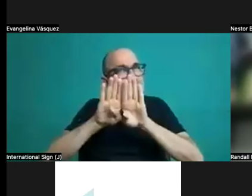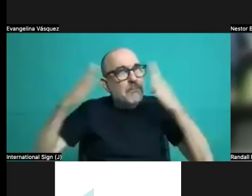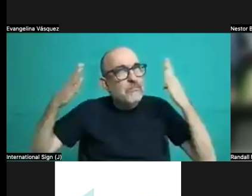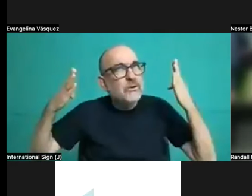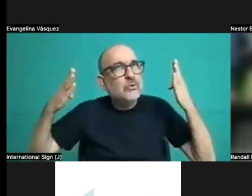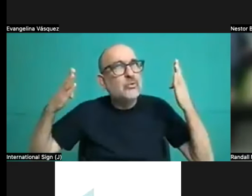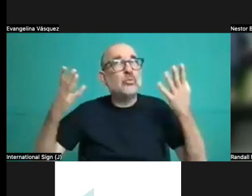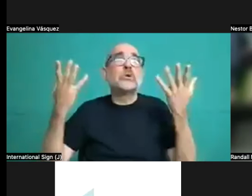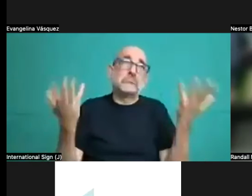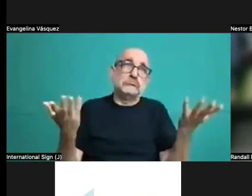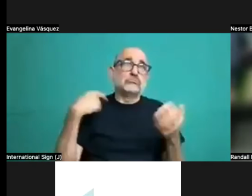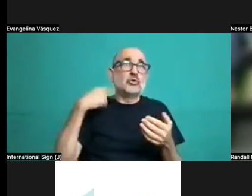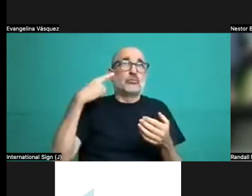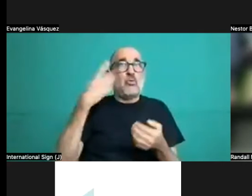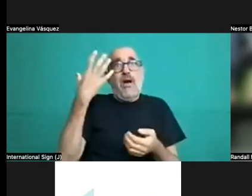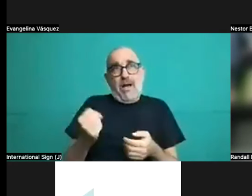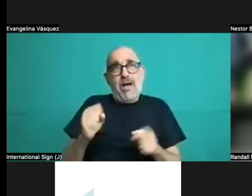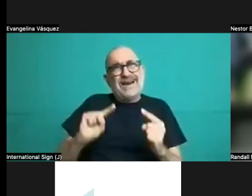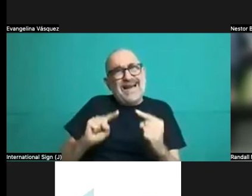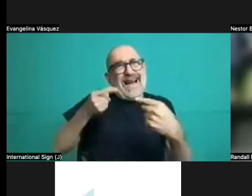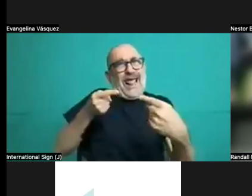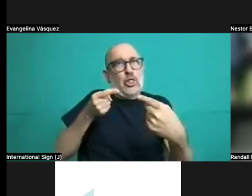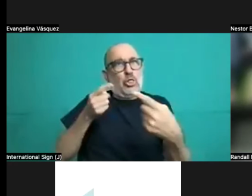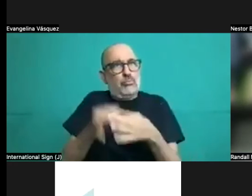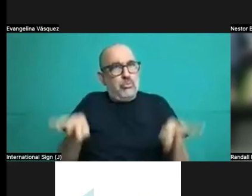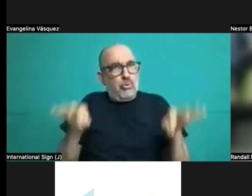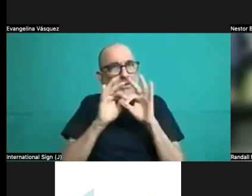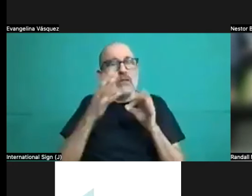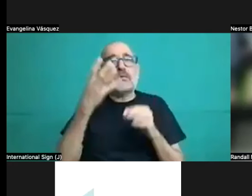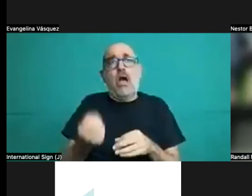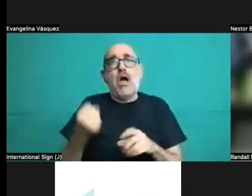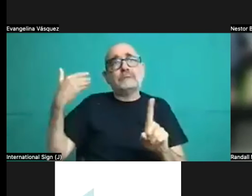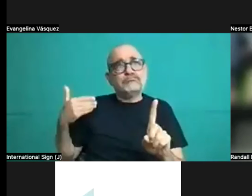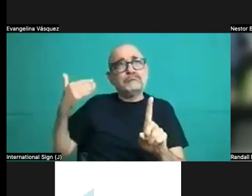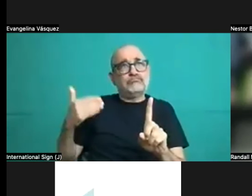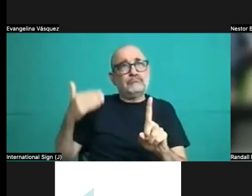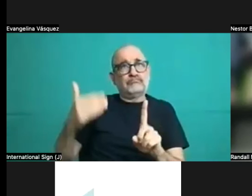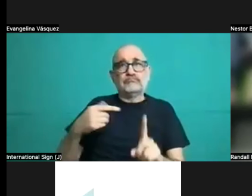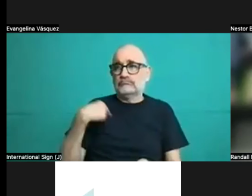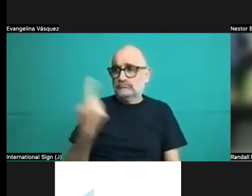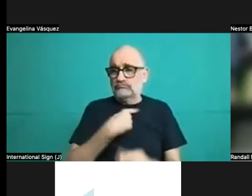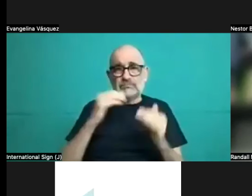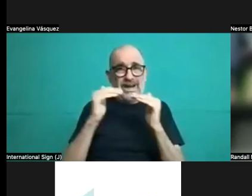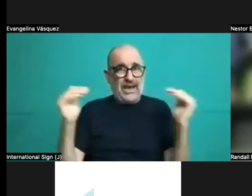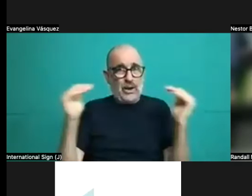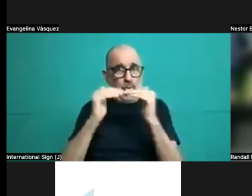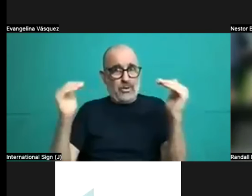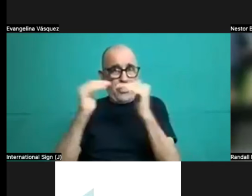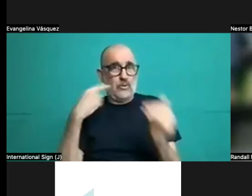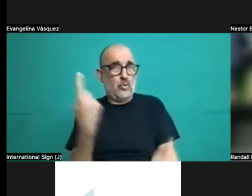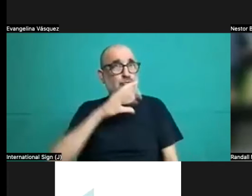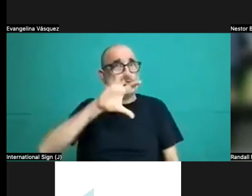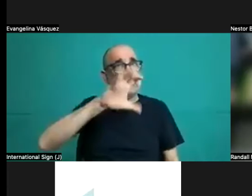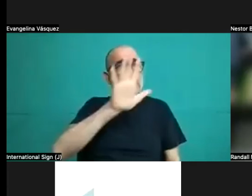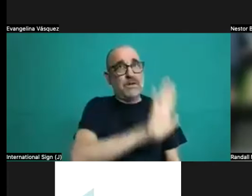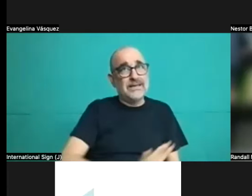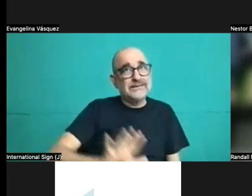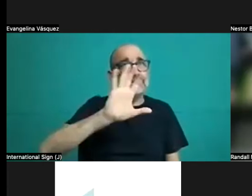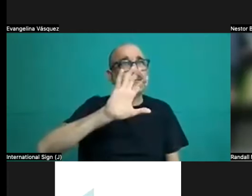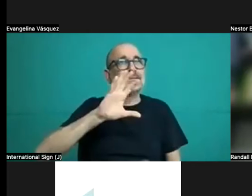sécurité sociale, le cas du Costa Rica, malgré le fait que je pense que c'est un modèle assez réussi avec des très bon niveau